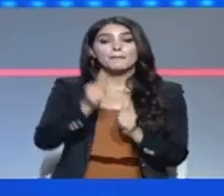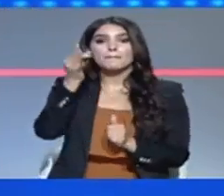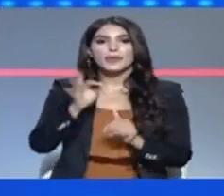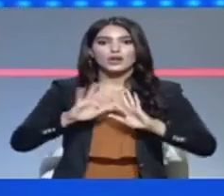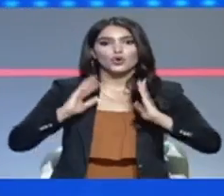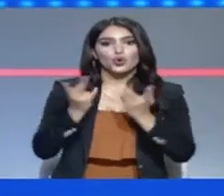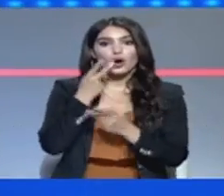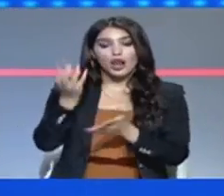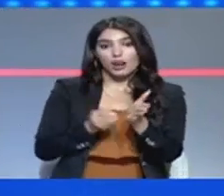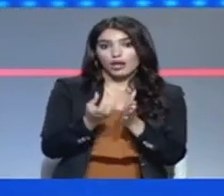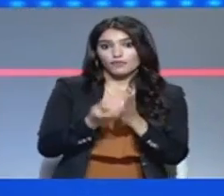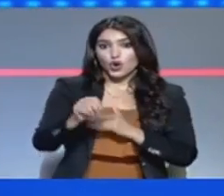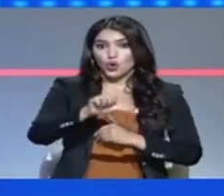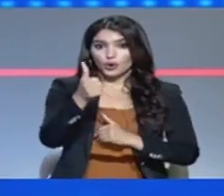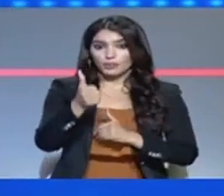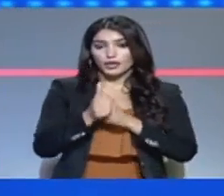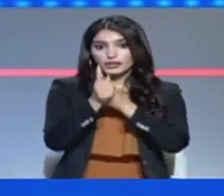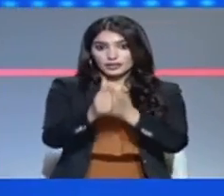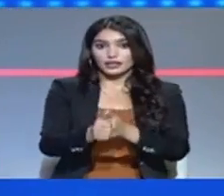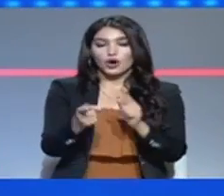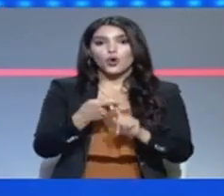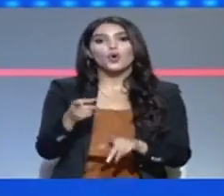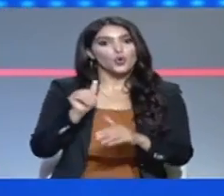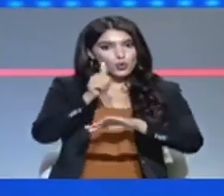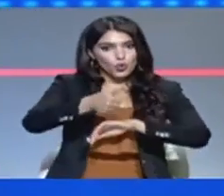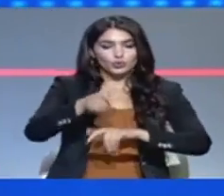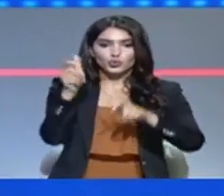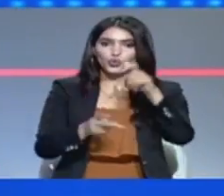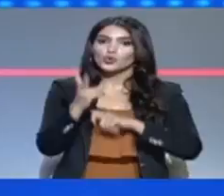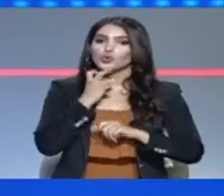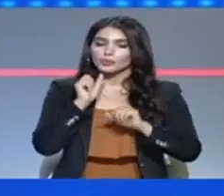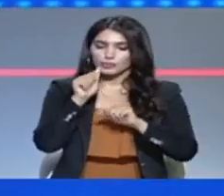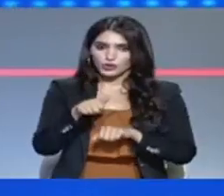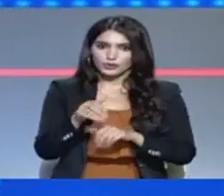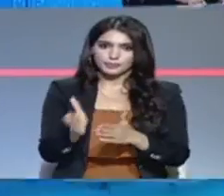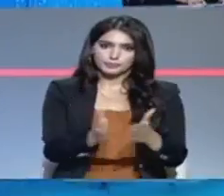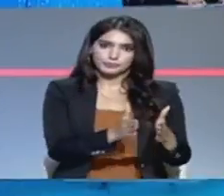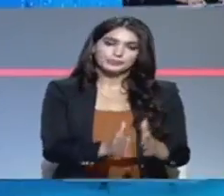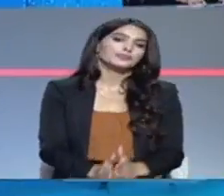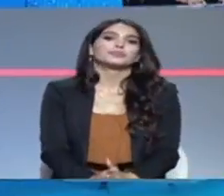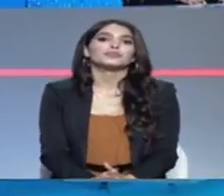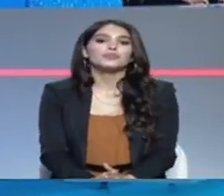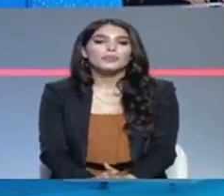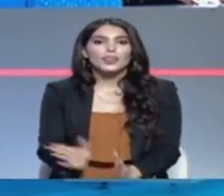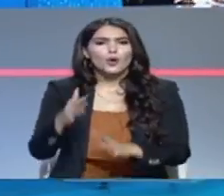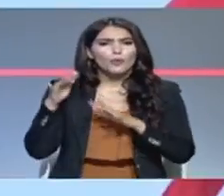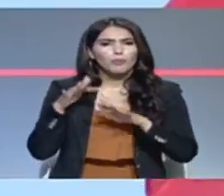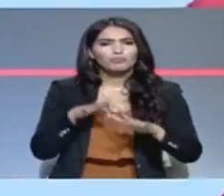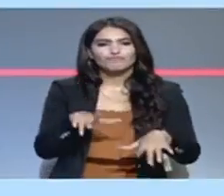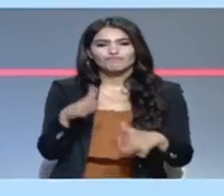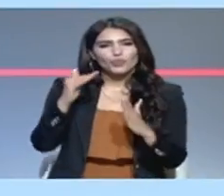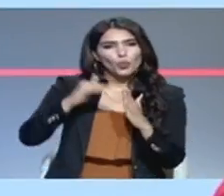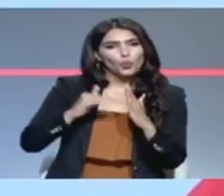5 و11% حسب المعطيات الأولية على أن يقترع غدا عموم الناخبين. في ظل إقبال محتشم